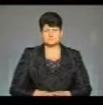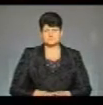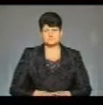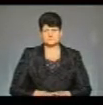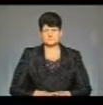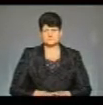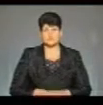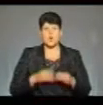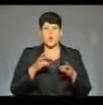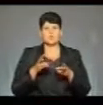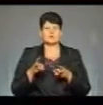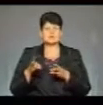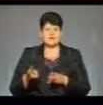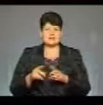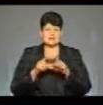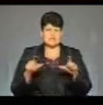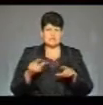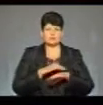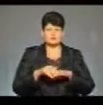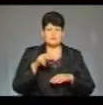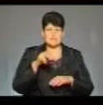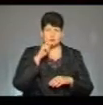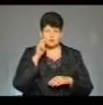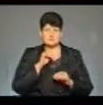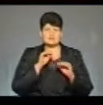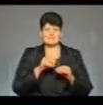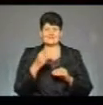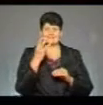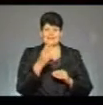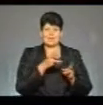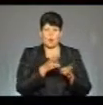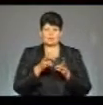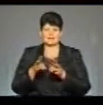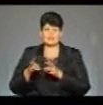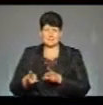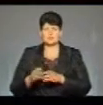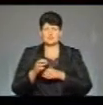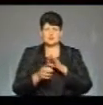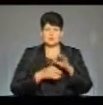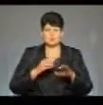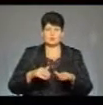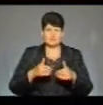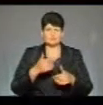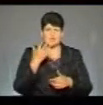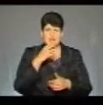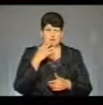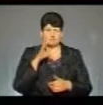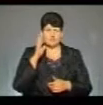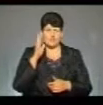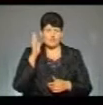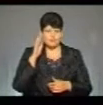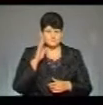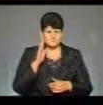У котельні на вулиці Лесі Українки в Тернополі встановлюють 3 котли, які цілодобово подаватимуть гарячу воду, повідомив головний